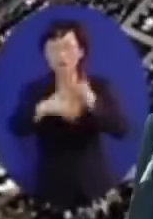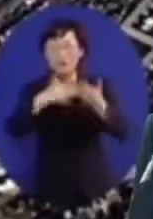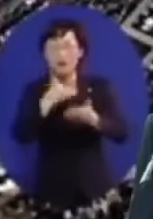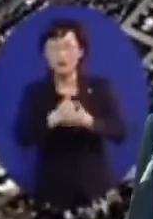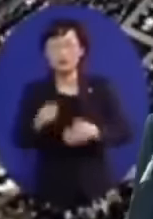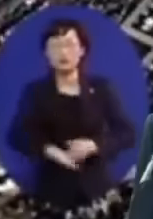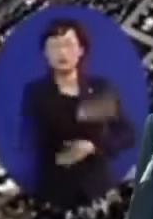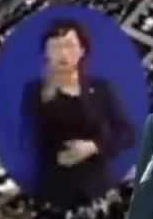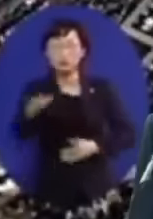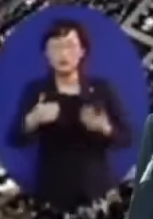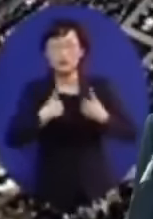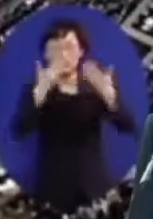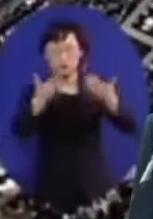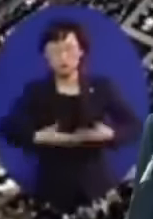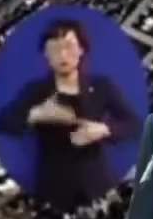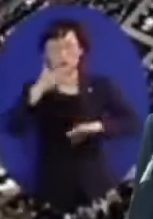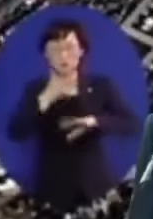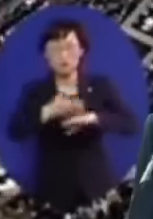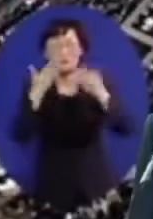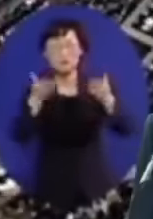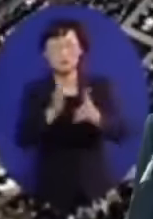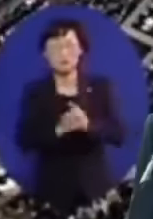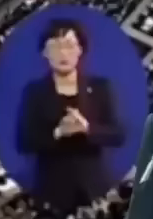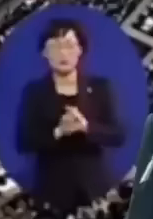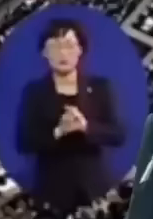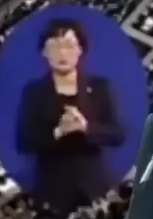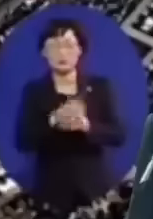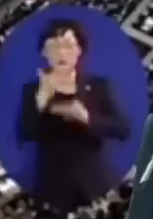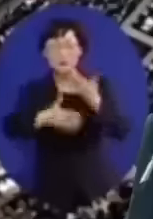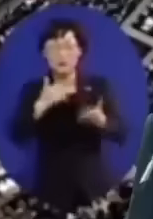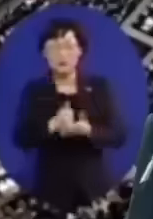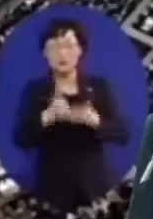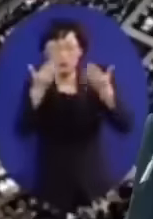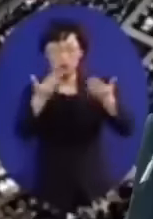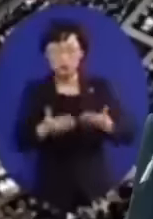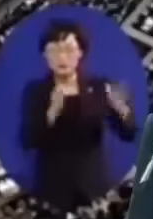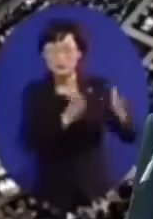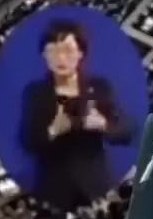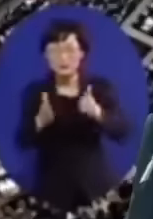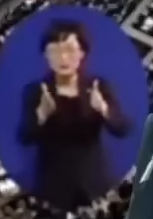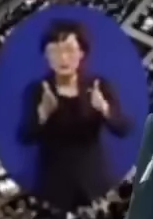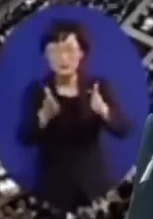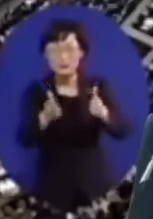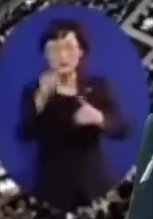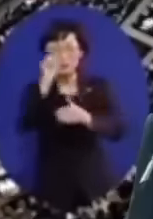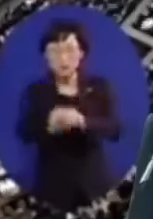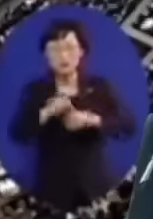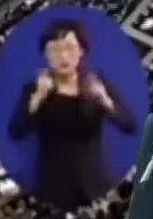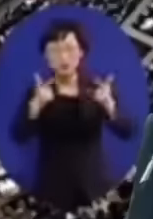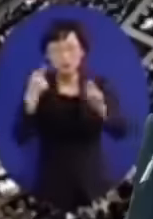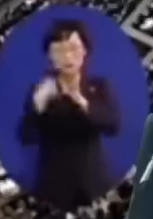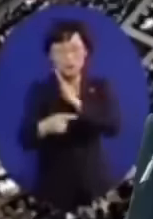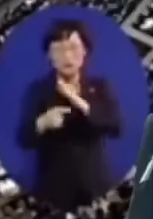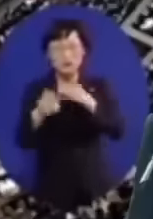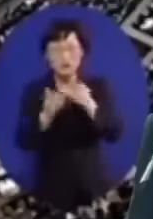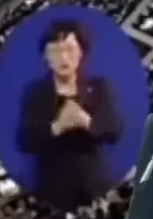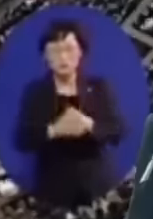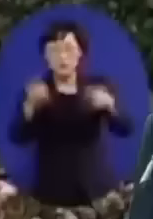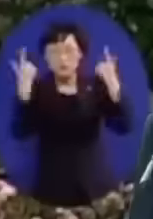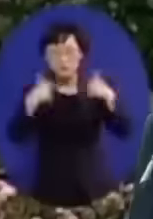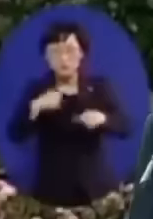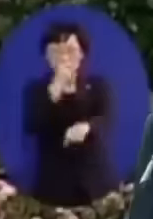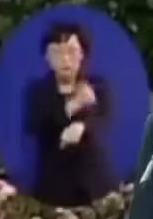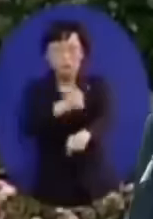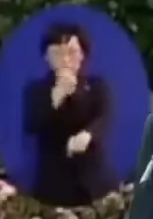우리에게 주신 것을 감사합니다. 하나님이 주신 길을 우리가 받아들이지 아니하고 따르지 아니함으로 늘 고생을